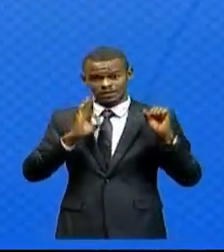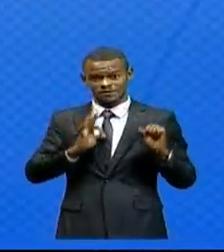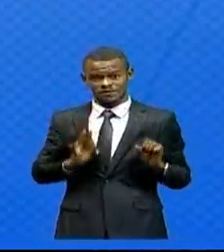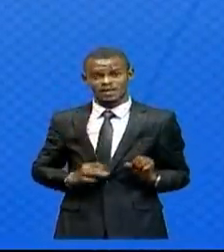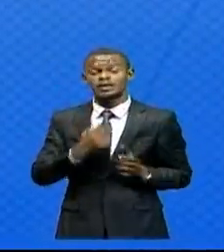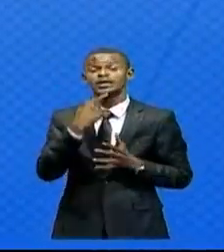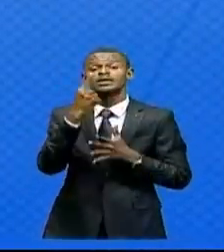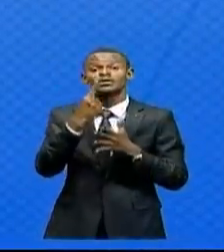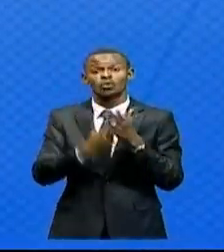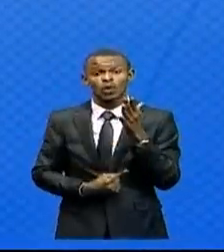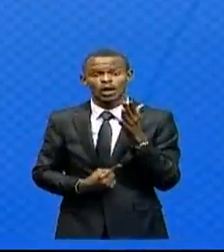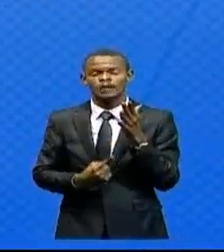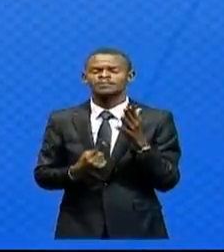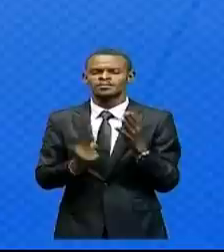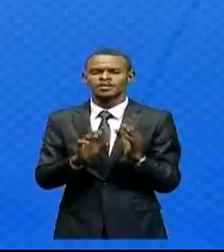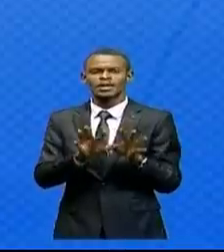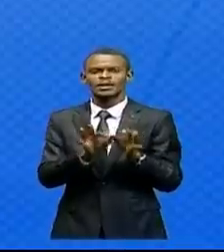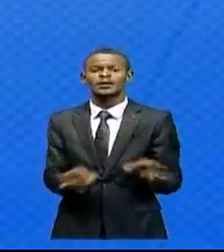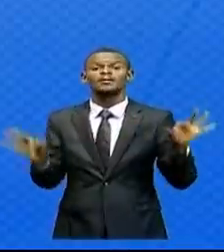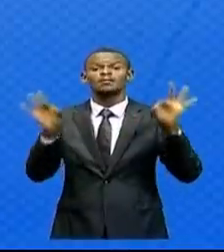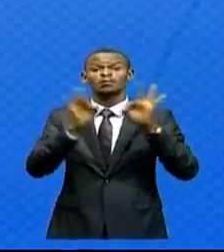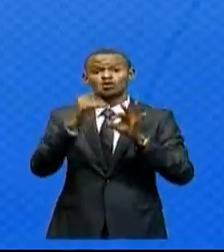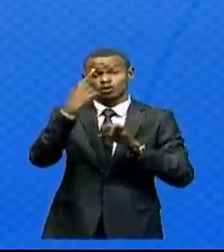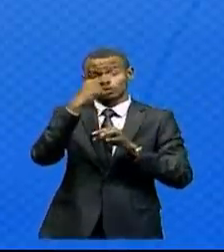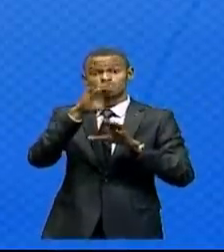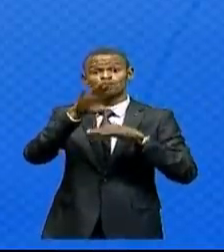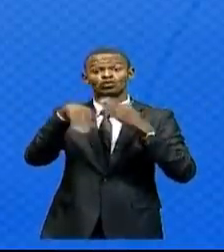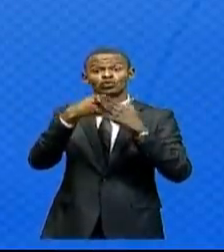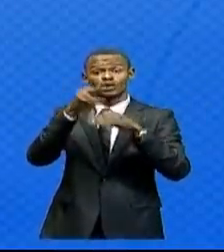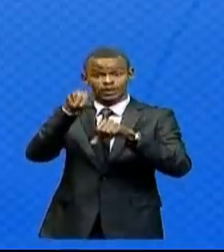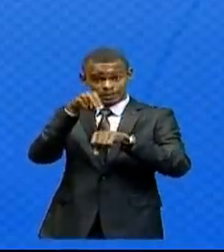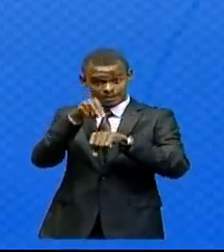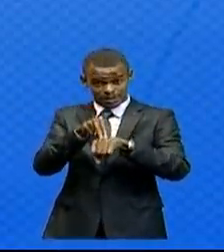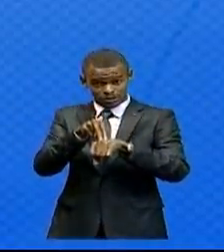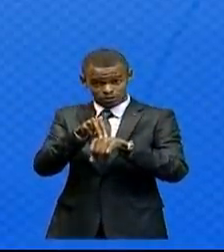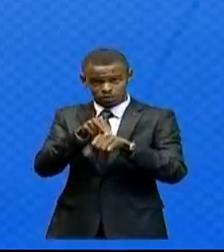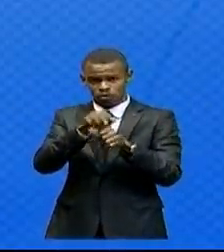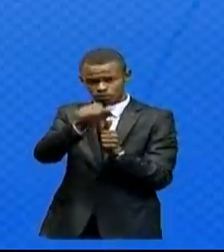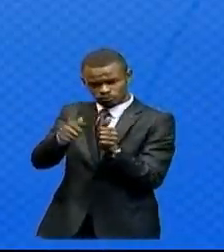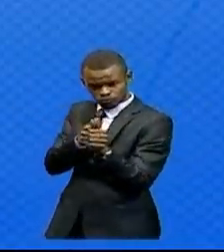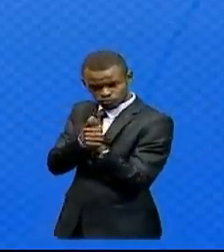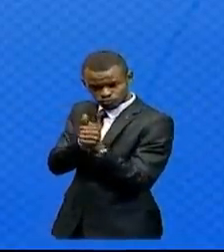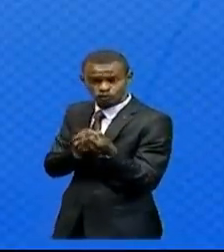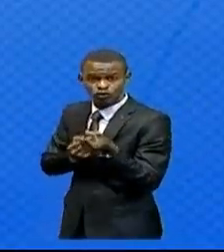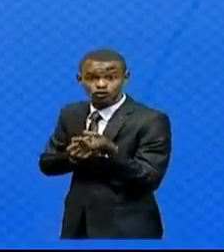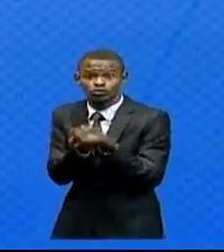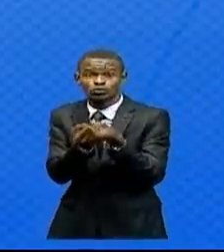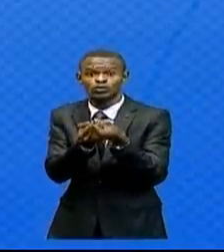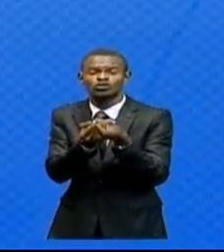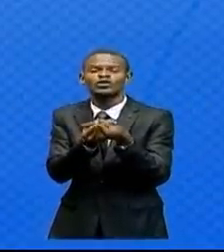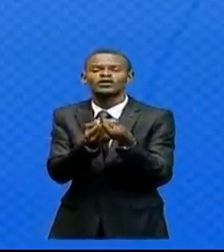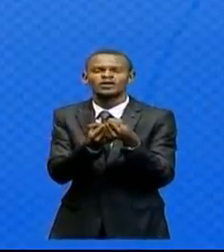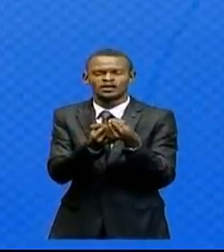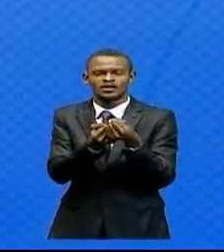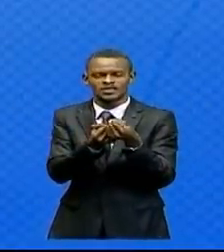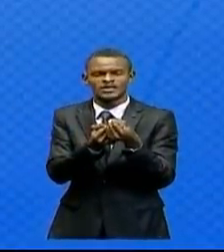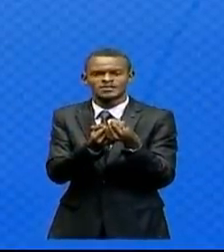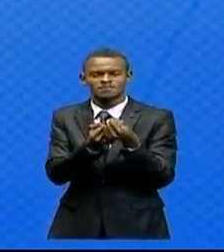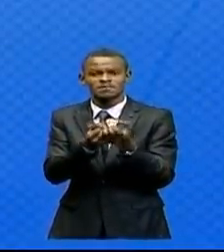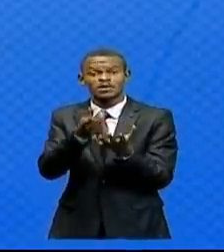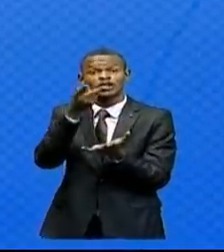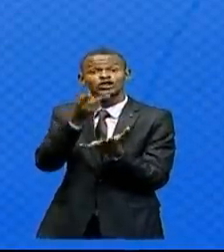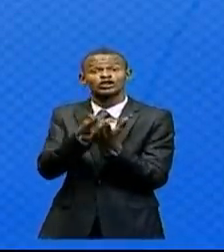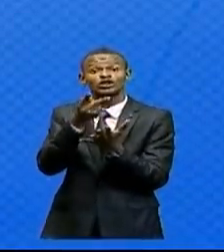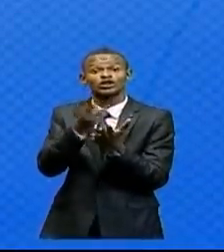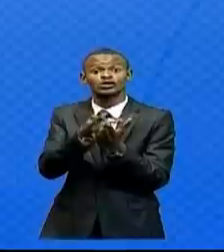porté sur la nécessité pour toute la nation de se mobiliser derrière nos 11 nationales pour le match qualificatif attendu ce